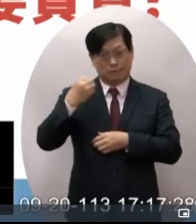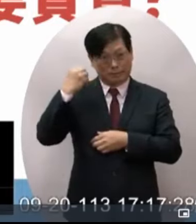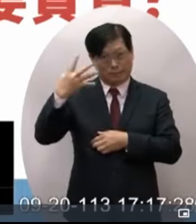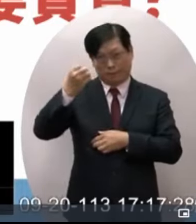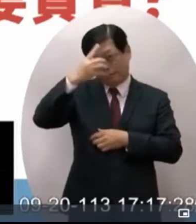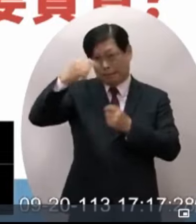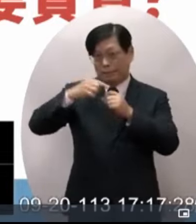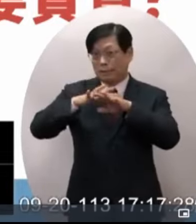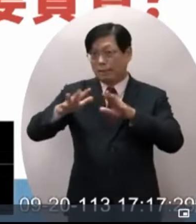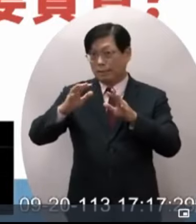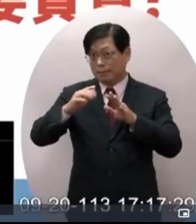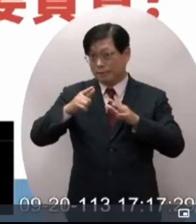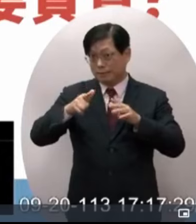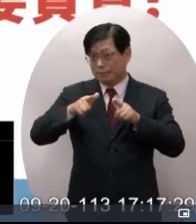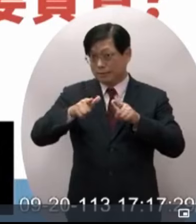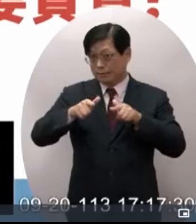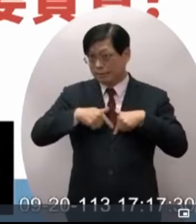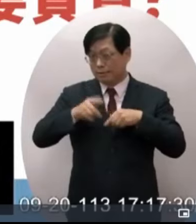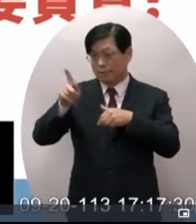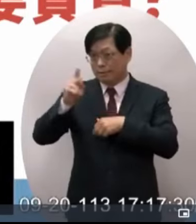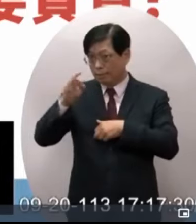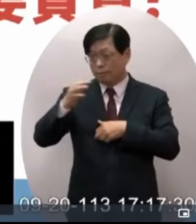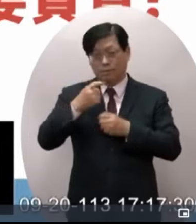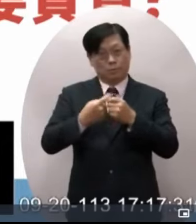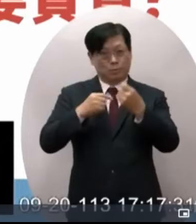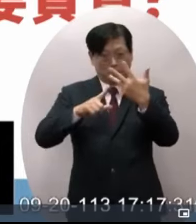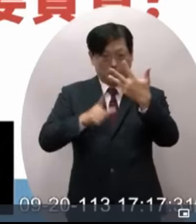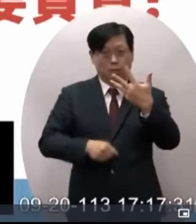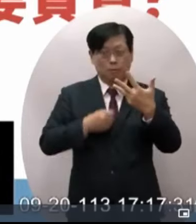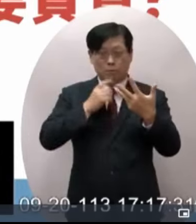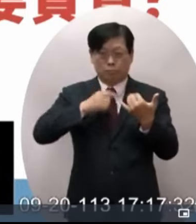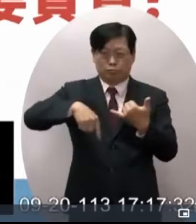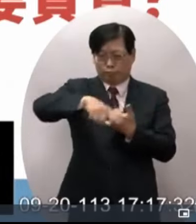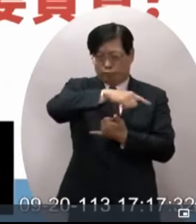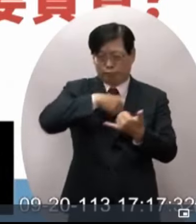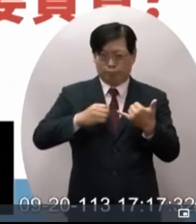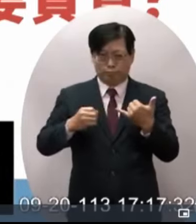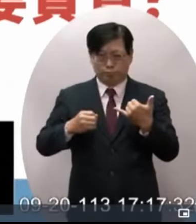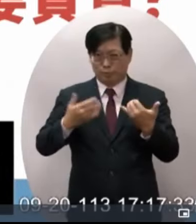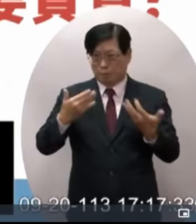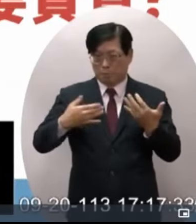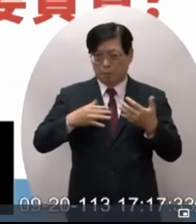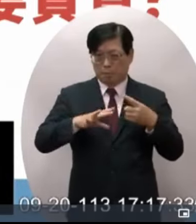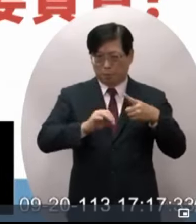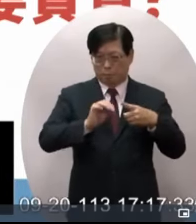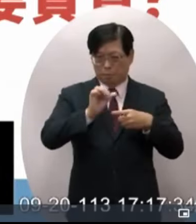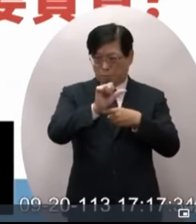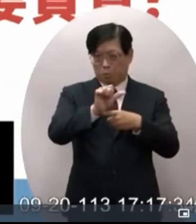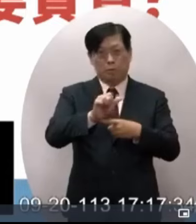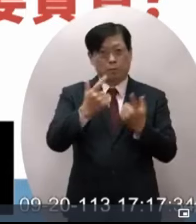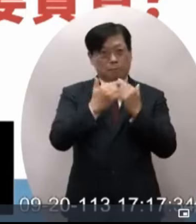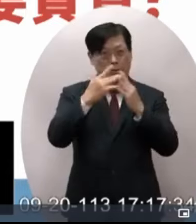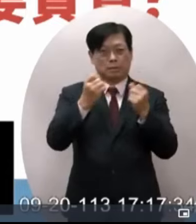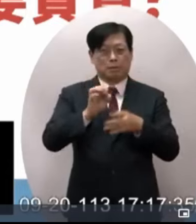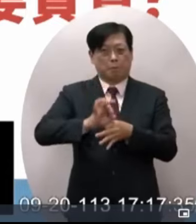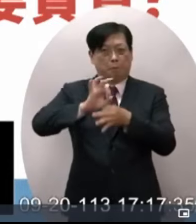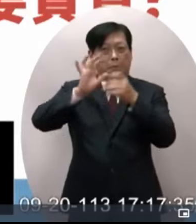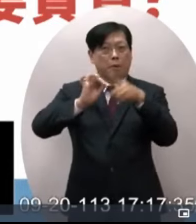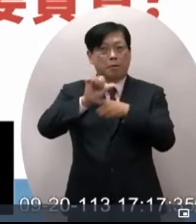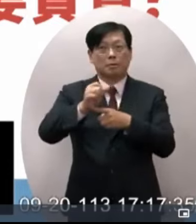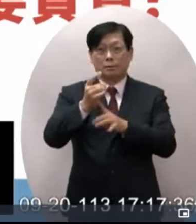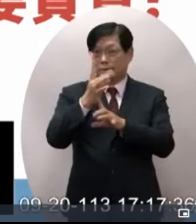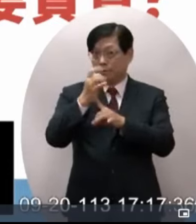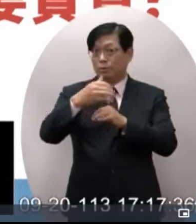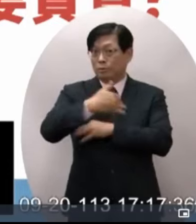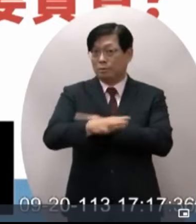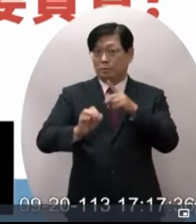去年八月份推了以后，从南到北最少都涨5%了，台北是涨5%，新竹县是